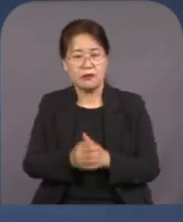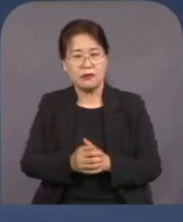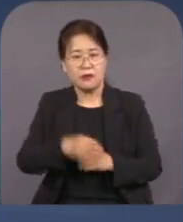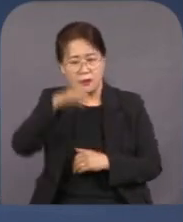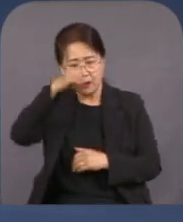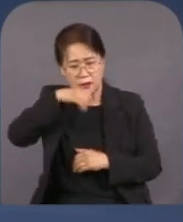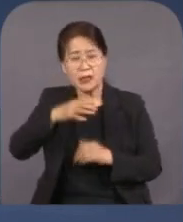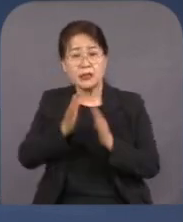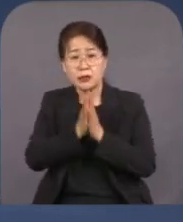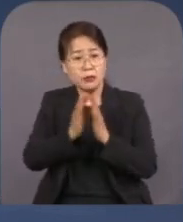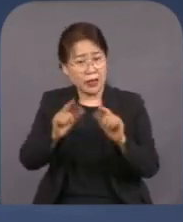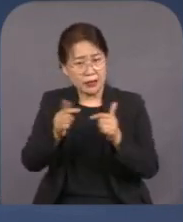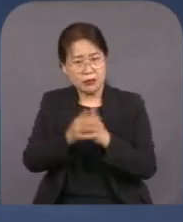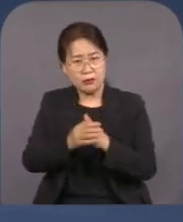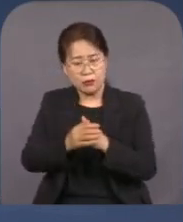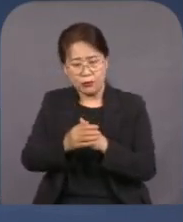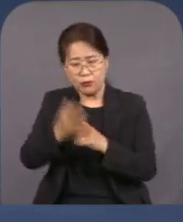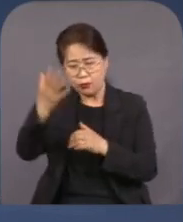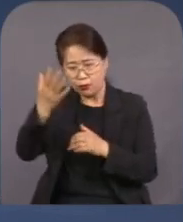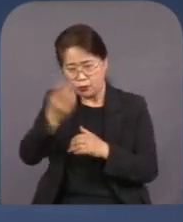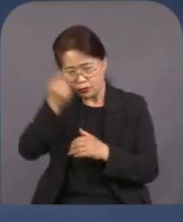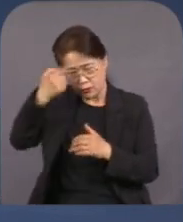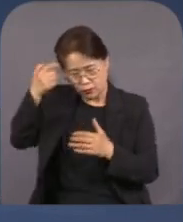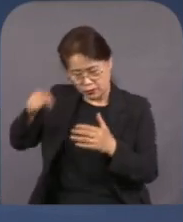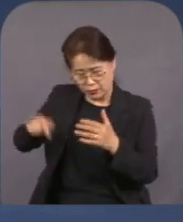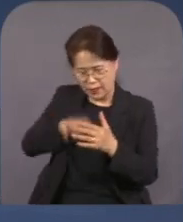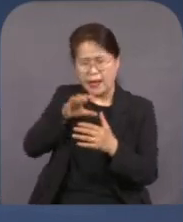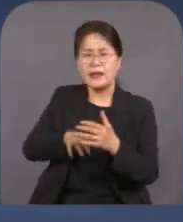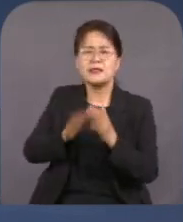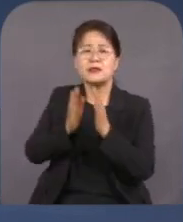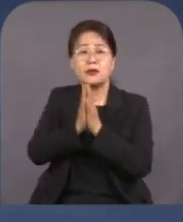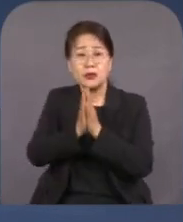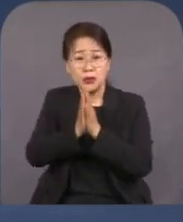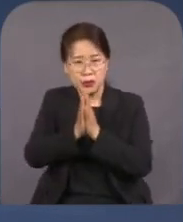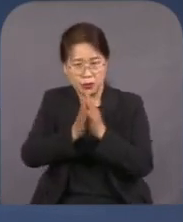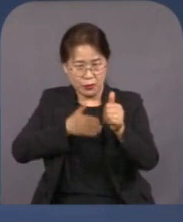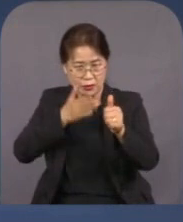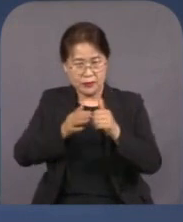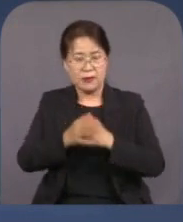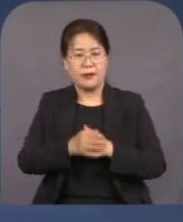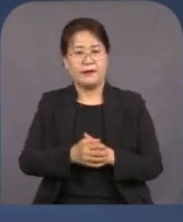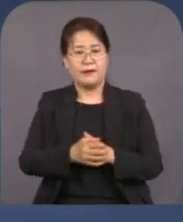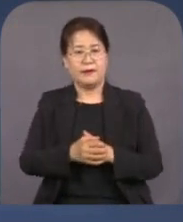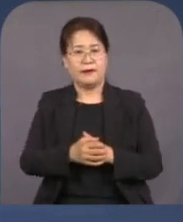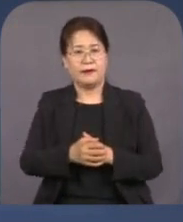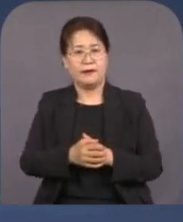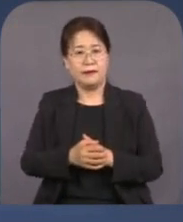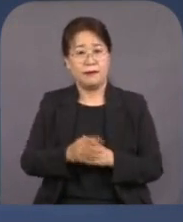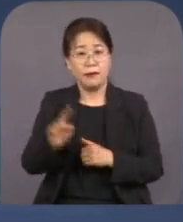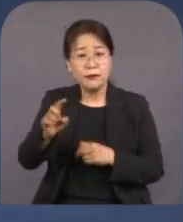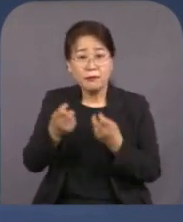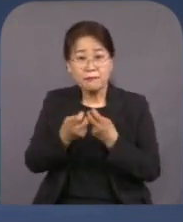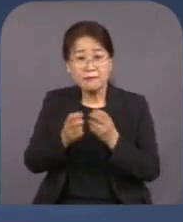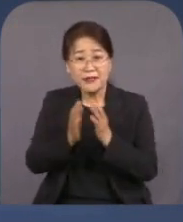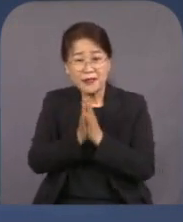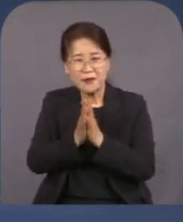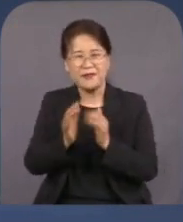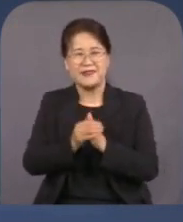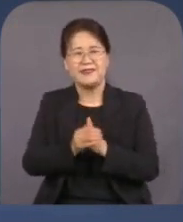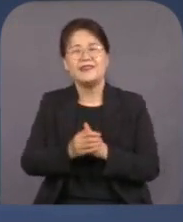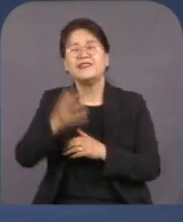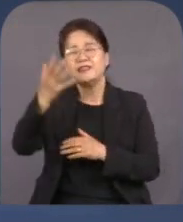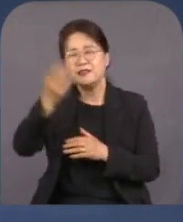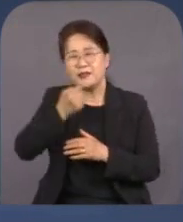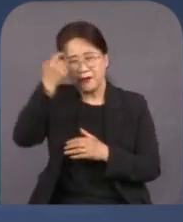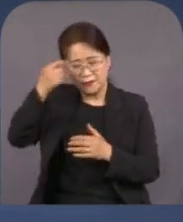기도하라고 말해요 성령 안에서 기도하라고 여러분 반응을 보이셔야 됩니다 다시 한번요 어떻게 기도하라구요 성령